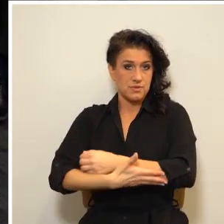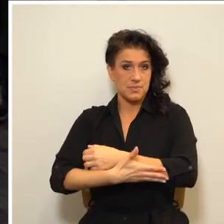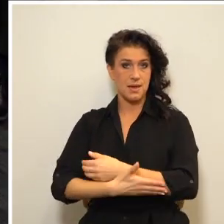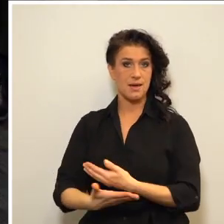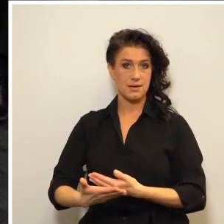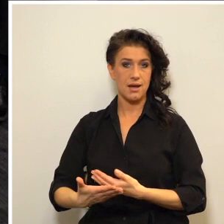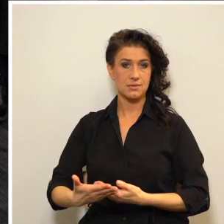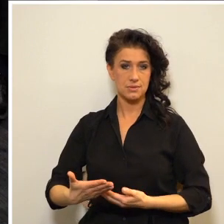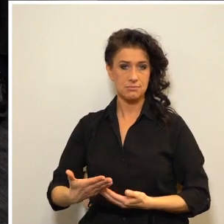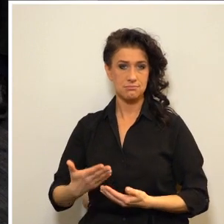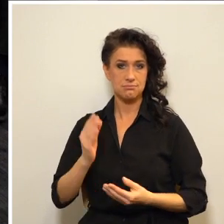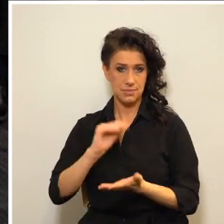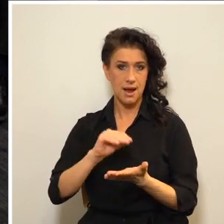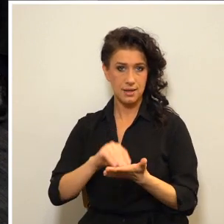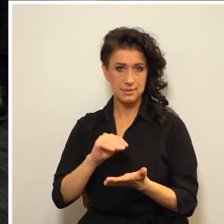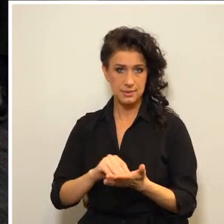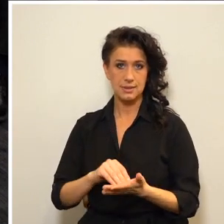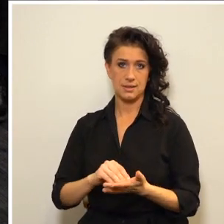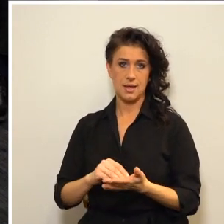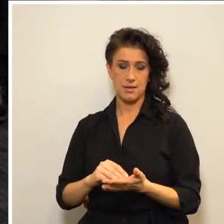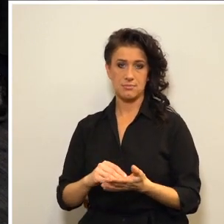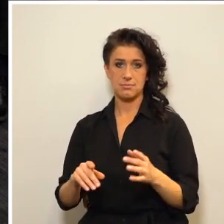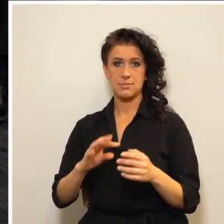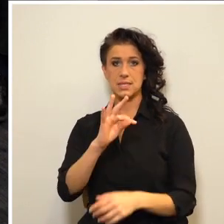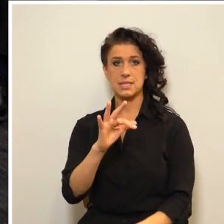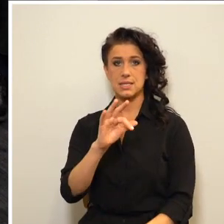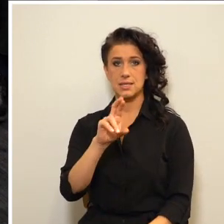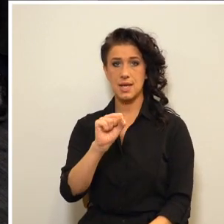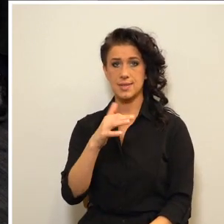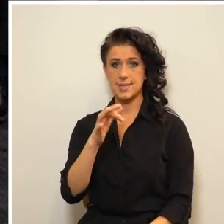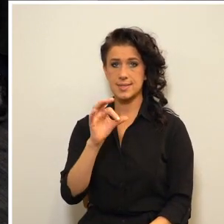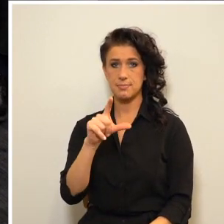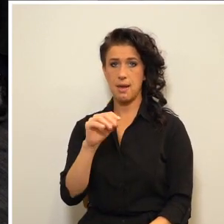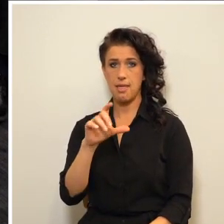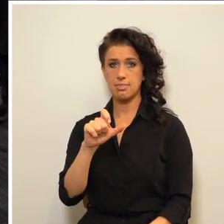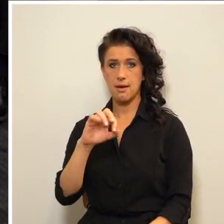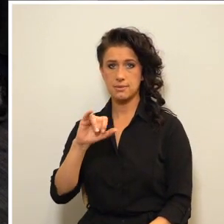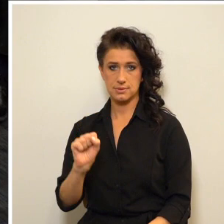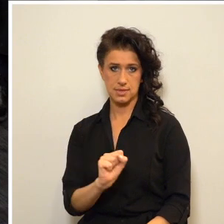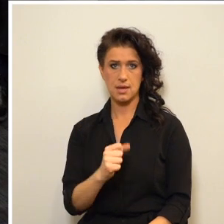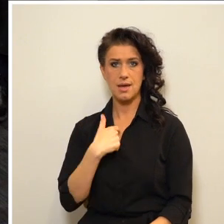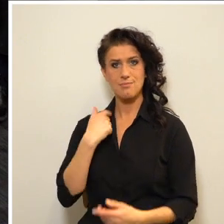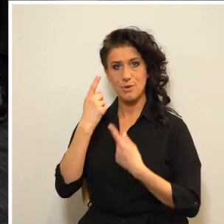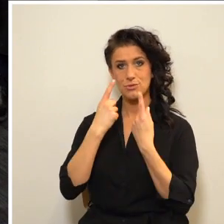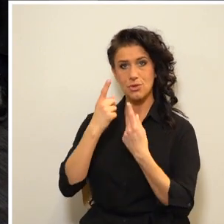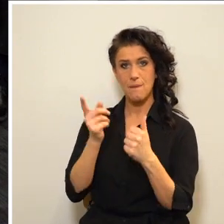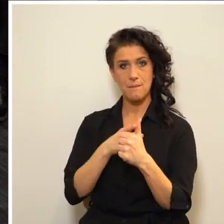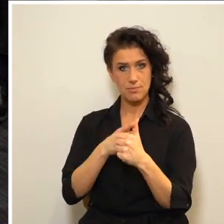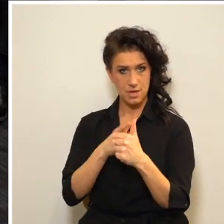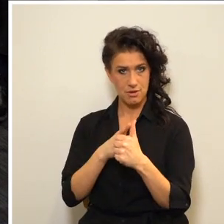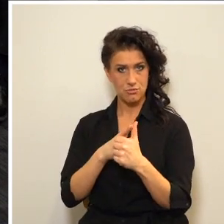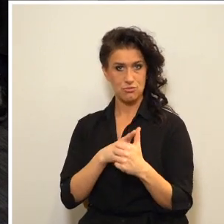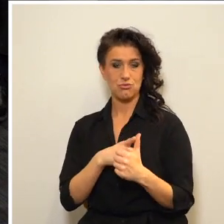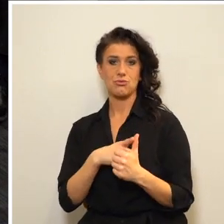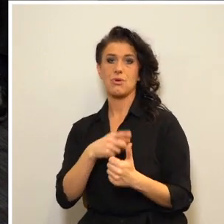praktykę transplantologii transplantacji W co może zrobić każdy z nas tu i teraz i pomyślałam o tym że po pierwsze Każdy z